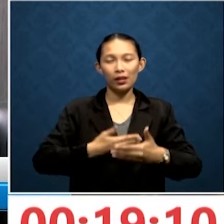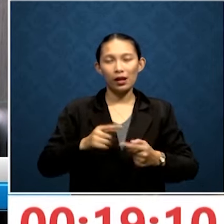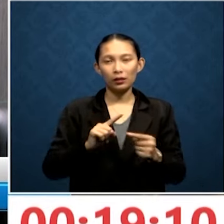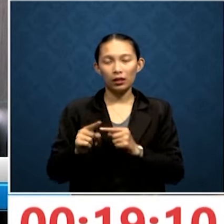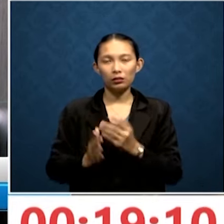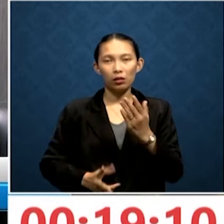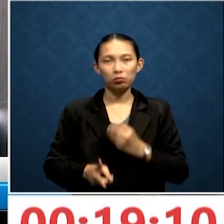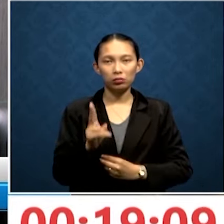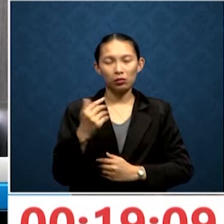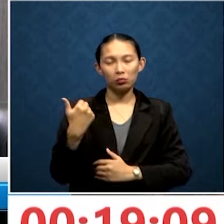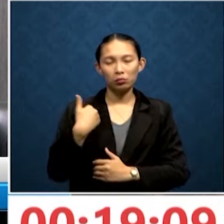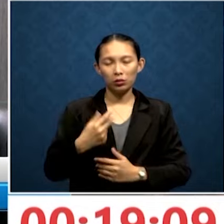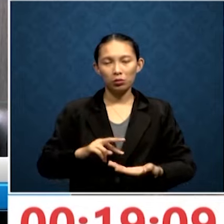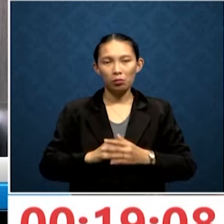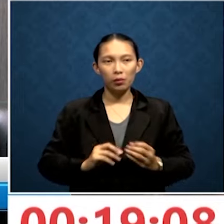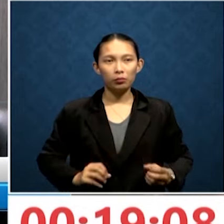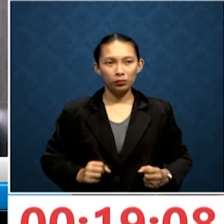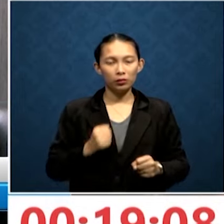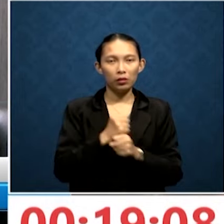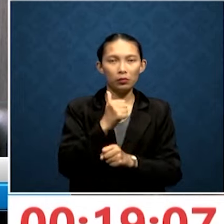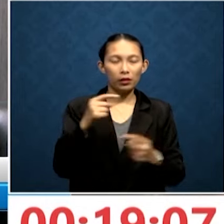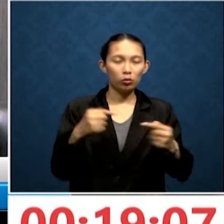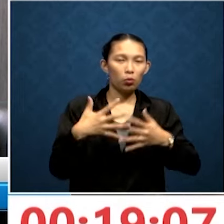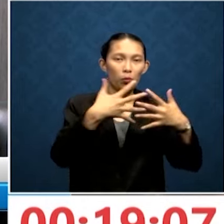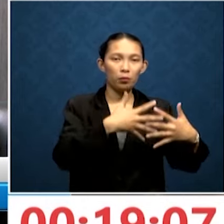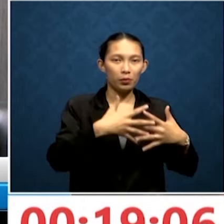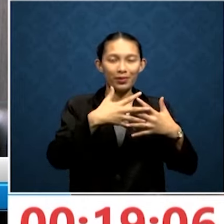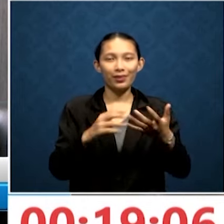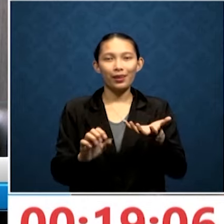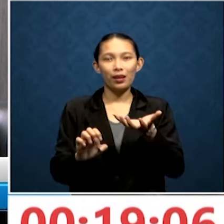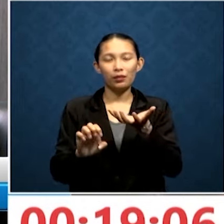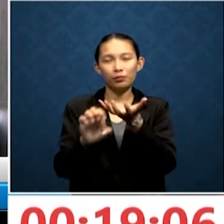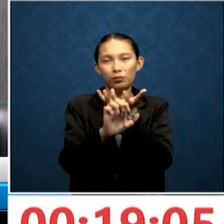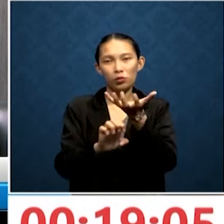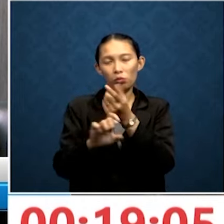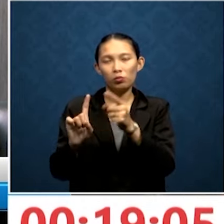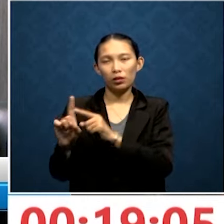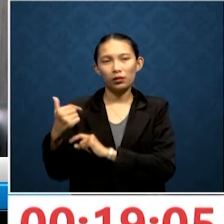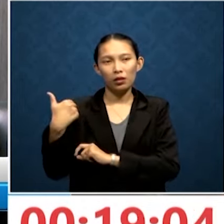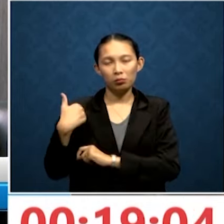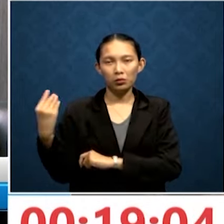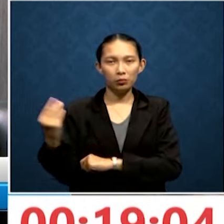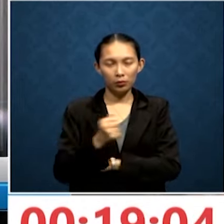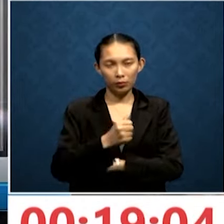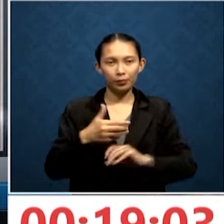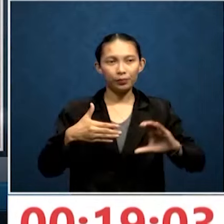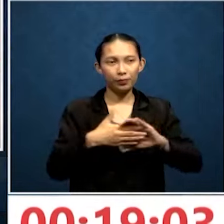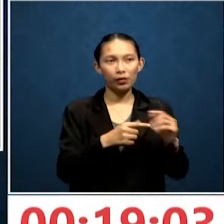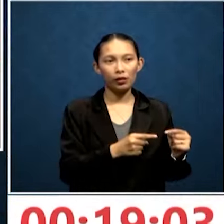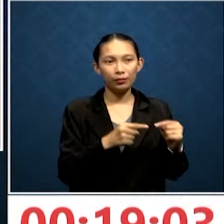ำให้เทมูประสบความสำเร็จทั้งในอเมริกาและทวีปยุโรปอย่างรวดเร็วขอสไลด์ถัดไปค่ะเ